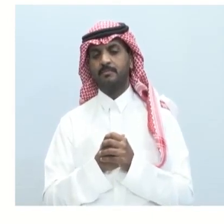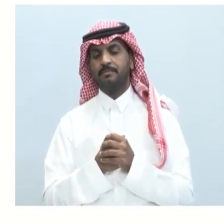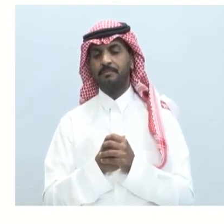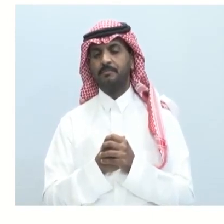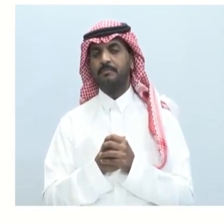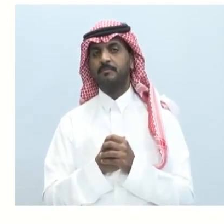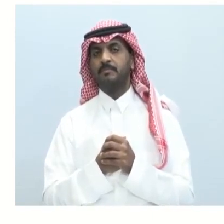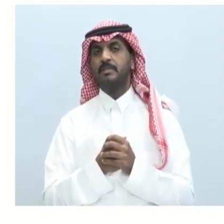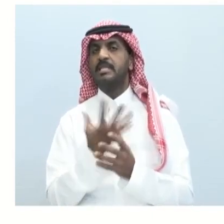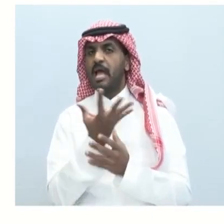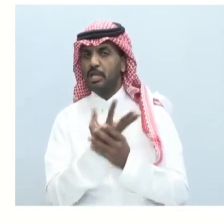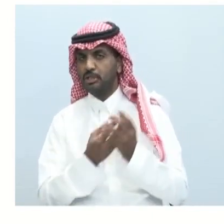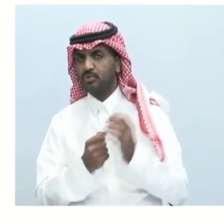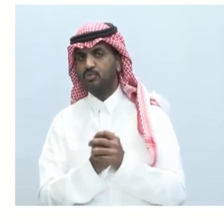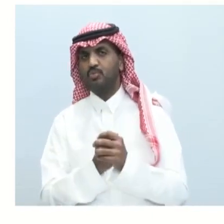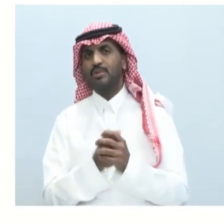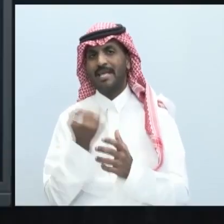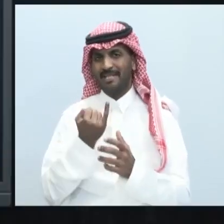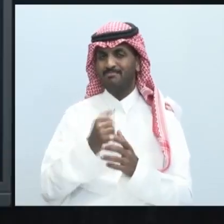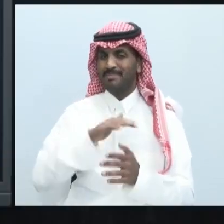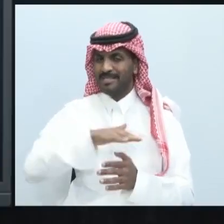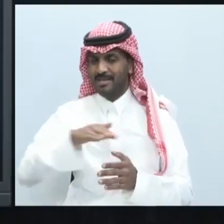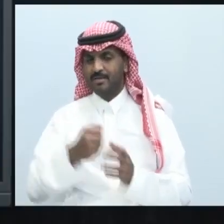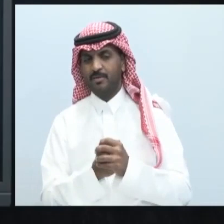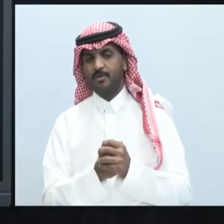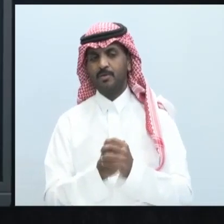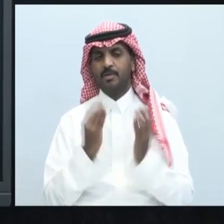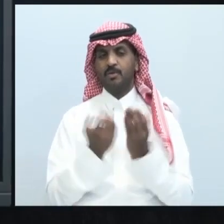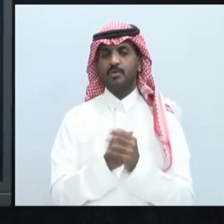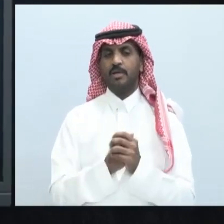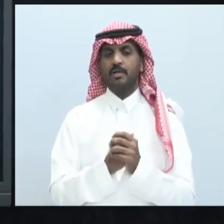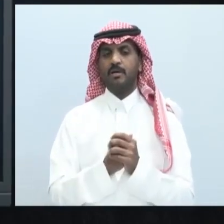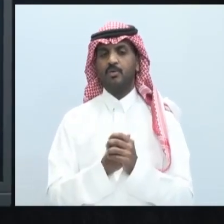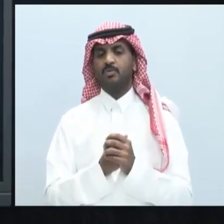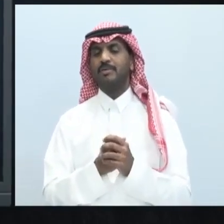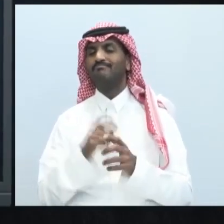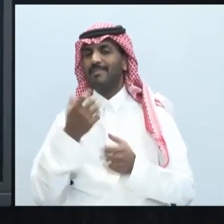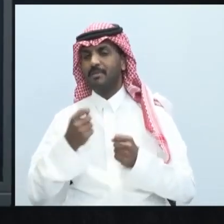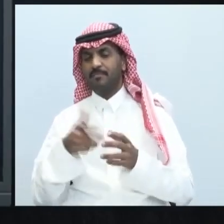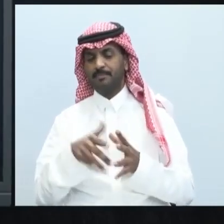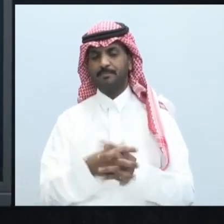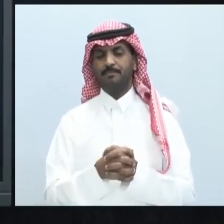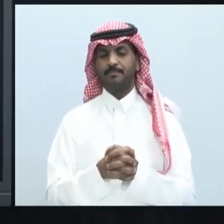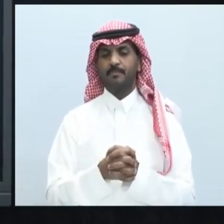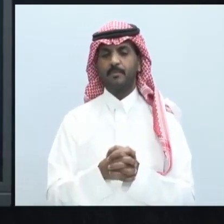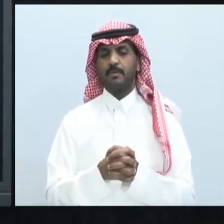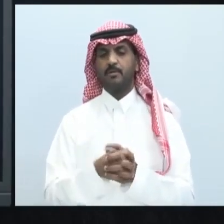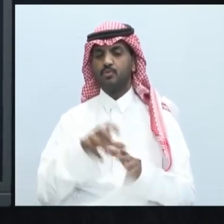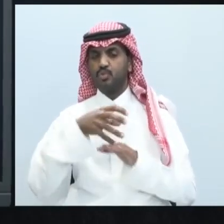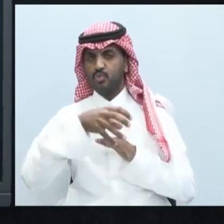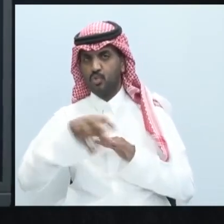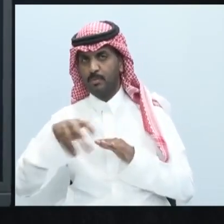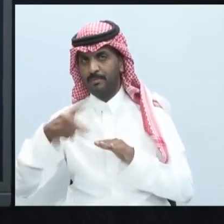الثدييات هي التي تلد وتعتني بصغارها وتحتوي على غدد ماذا لبنيه ايضا الشعبه التي